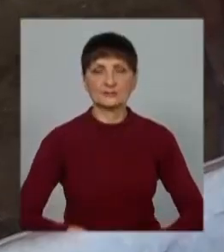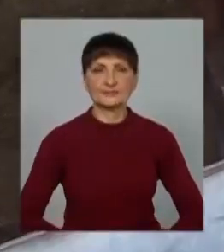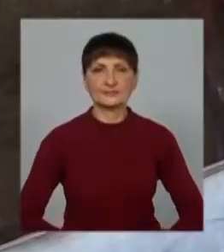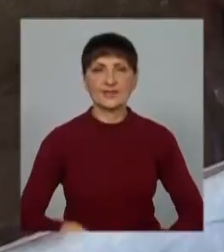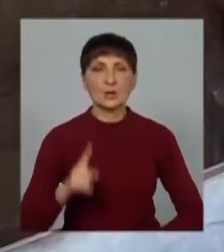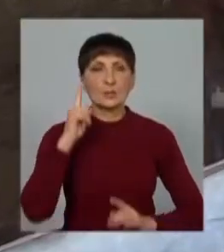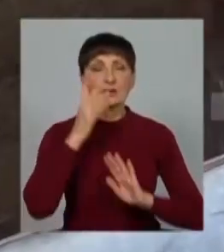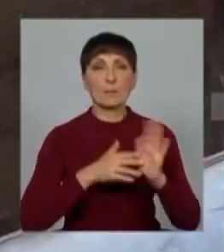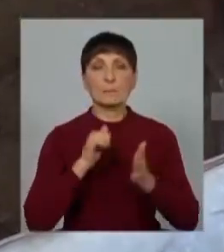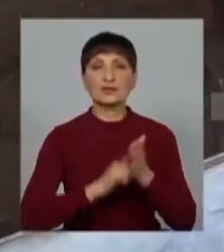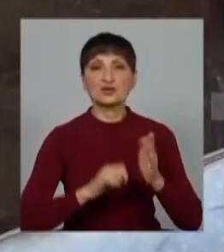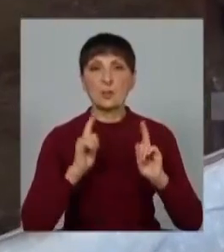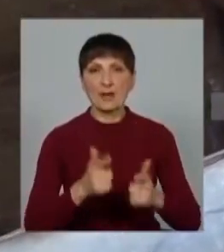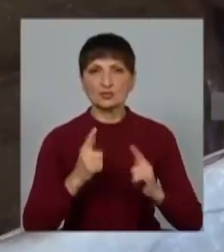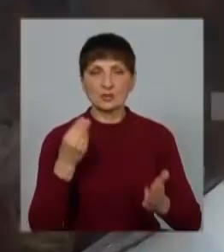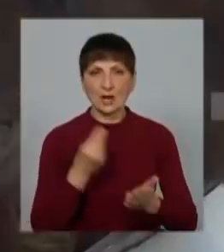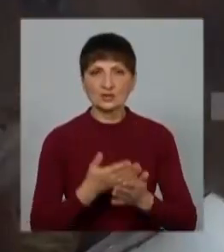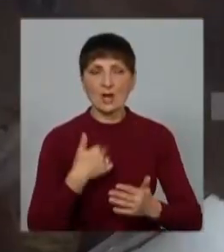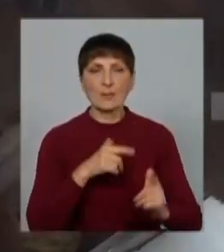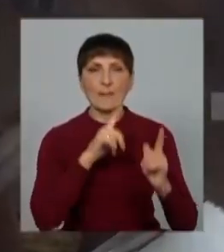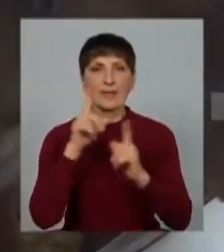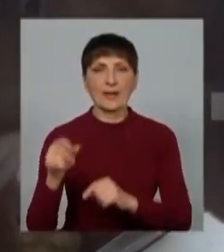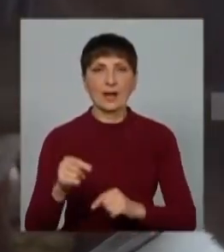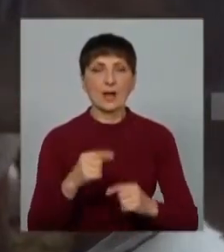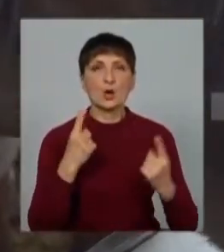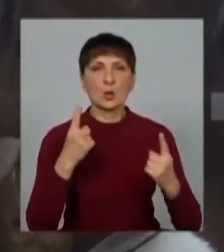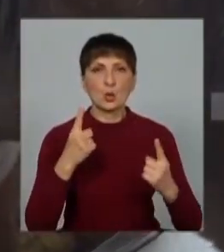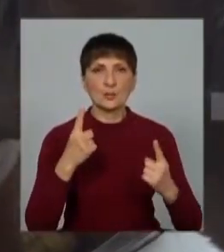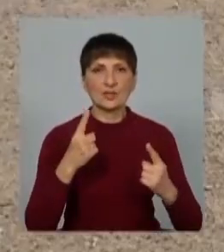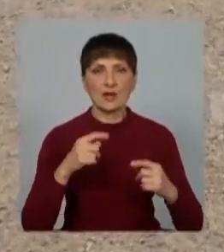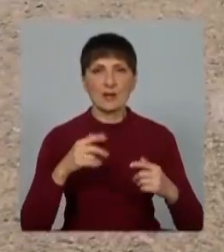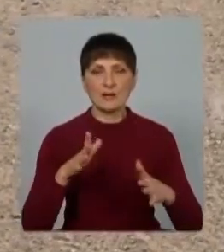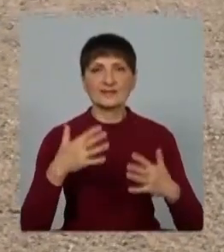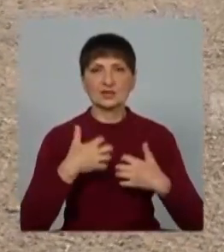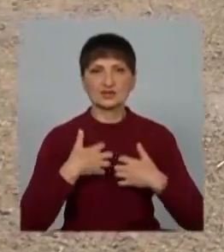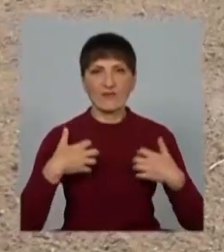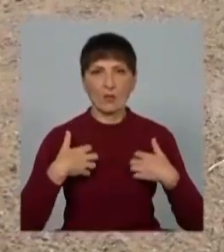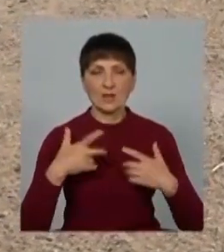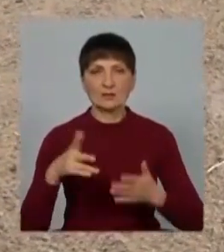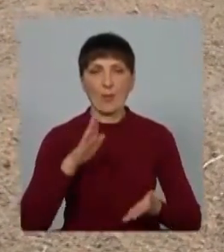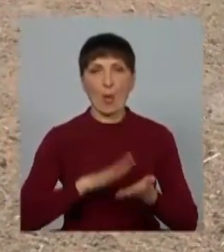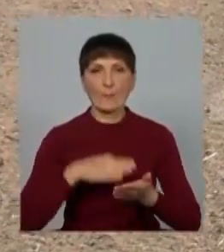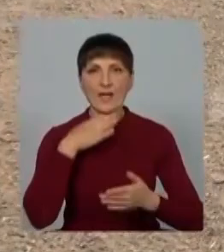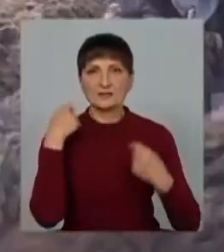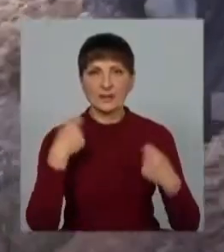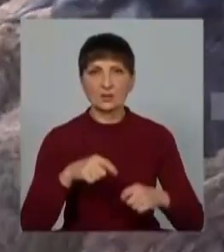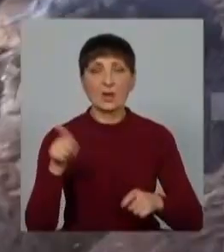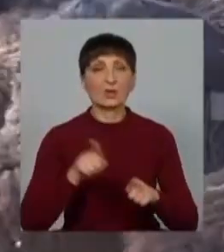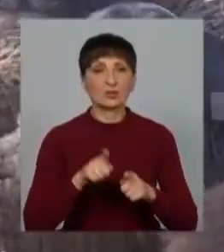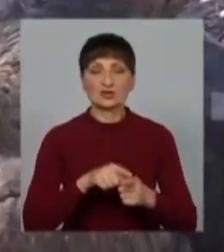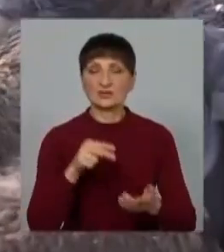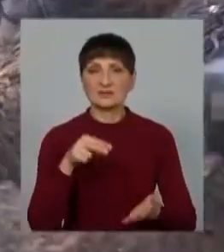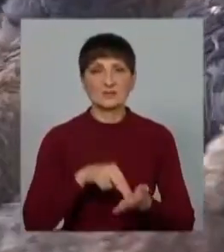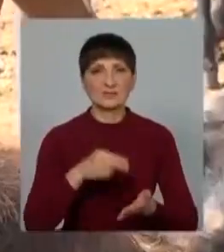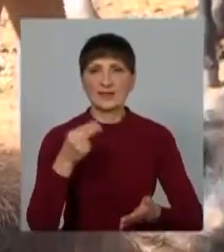Чтобы понять причину подорожания, мы отправились в одну из крупных скотобоин области, где продают мясо по оптовым ценам. Но и здесь она стоит недешево.